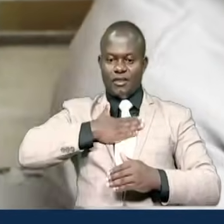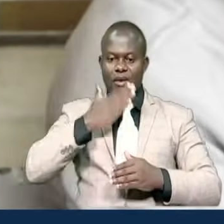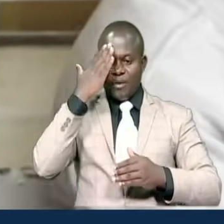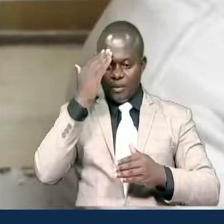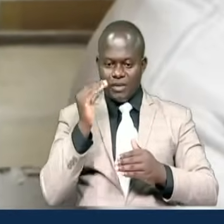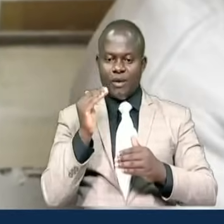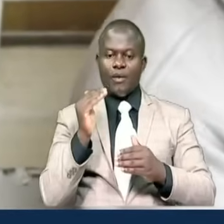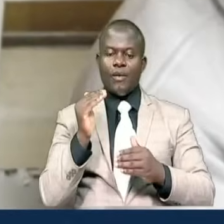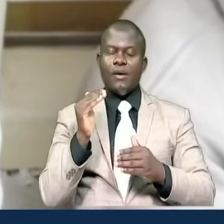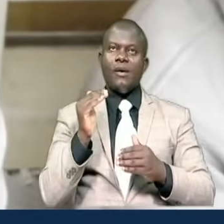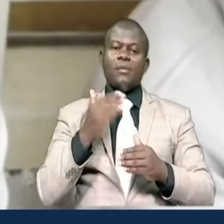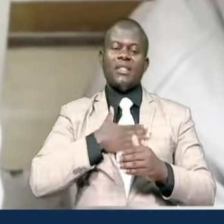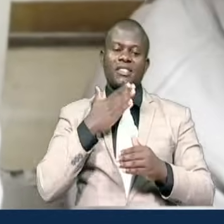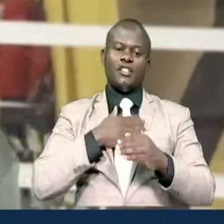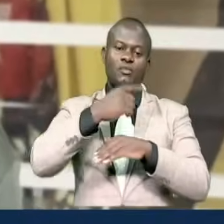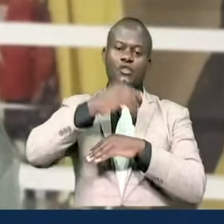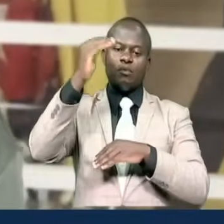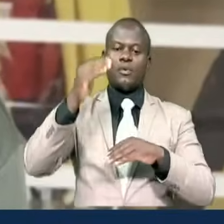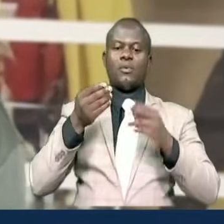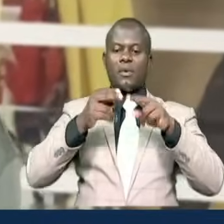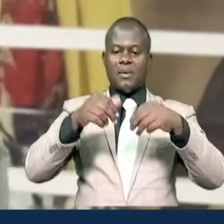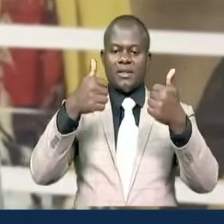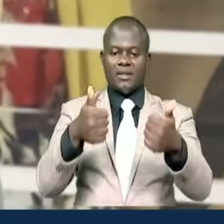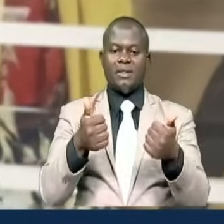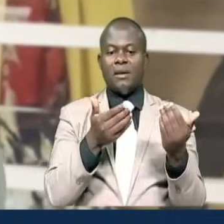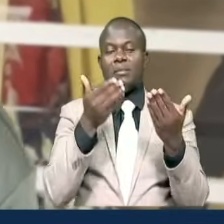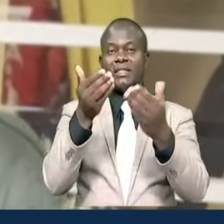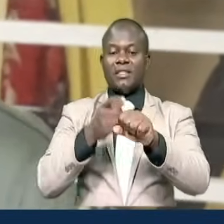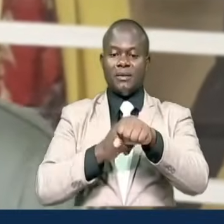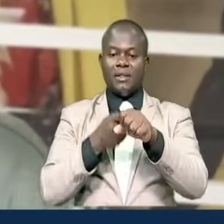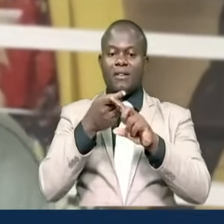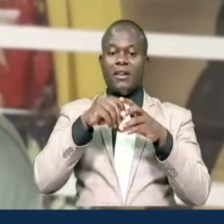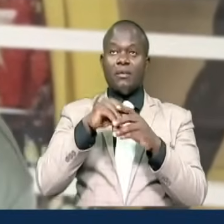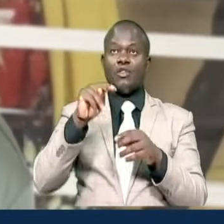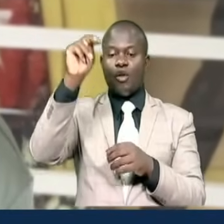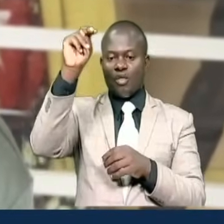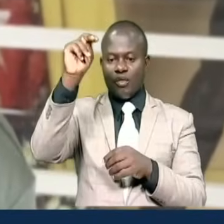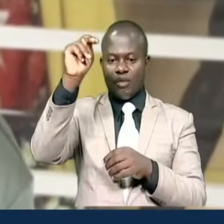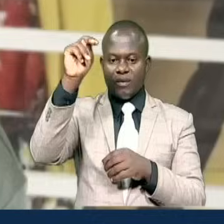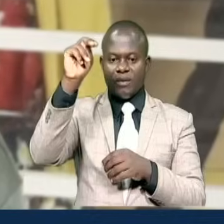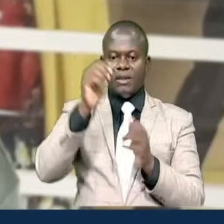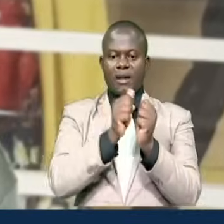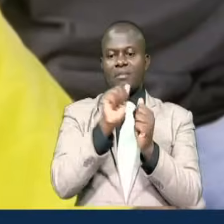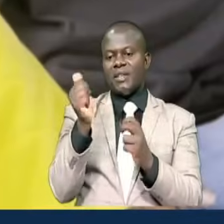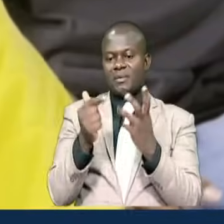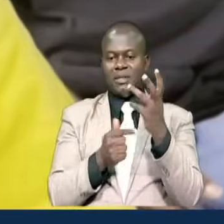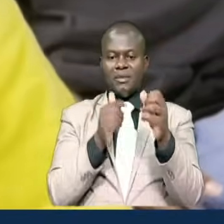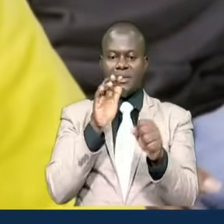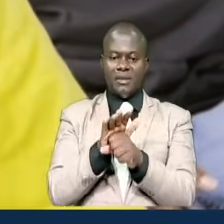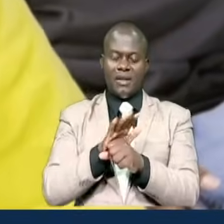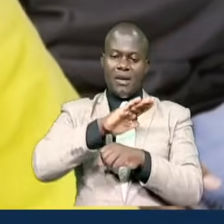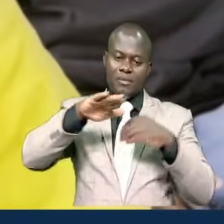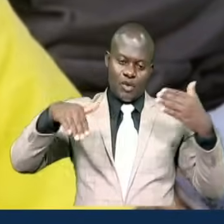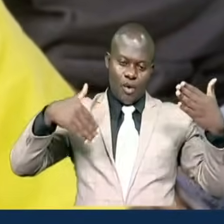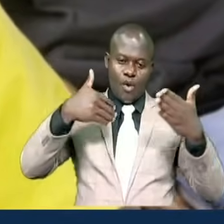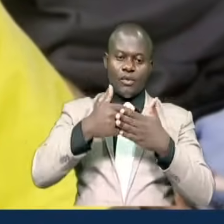nyine bazishimire umunsi mukuru bameze neza mbashyiriye ibirayi nakuye mu majyaruguru n'ibindi byinshi rwose urabona